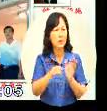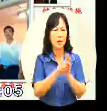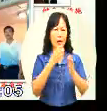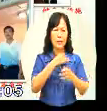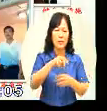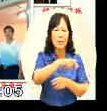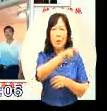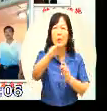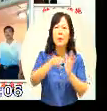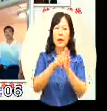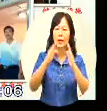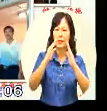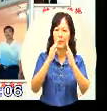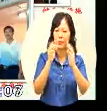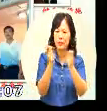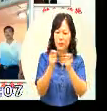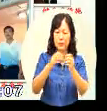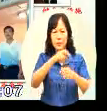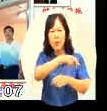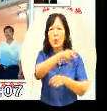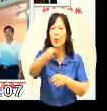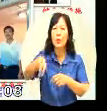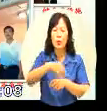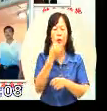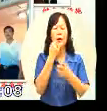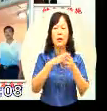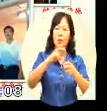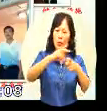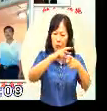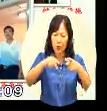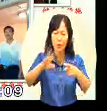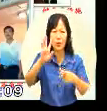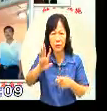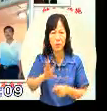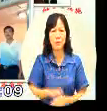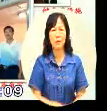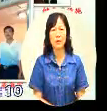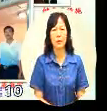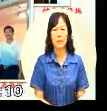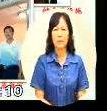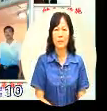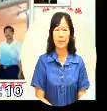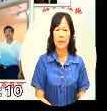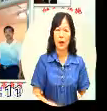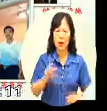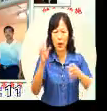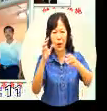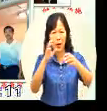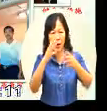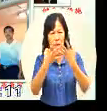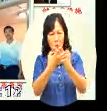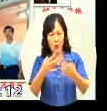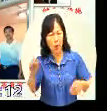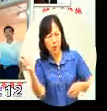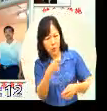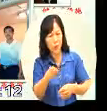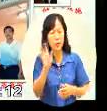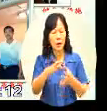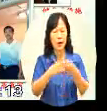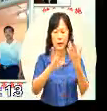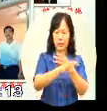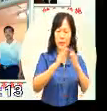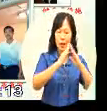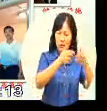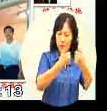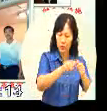近走一走、哦、议会呢有游泳池、哦、这 网球场呢，其他议会有，一般议